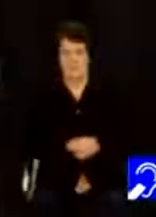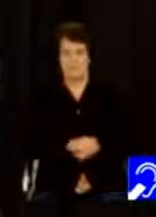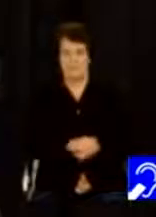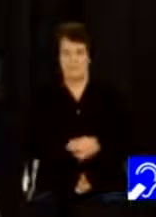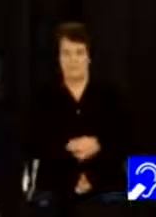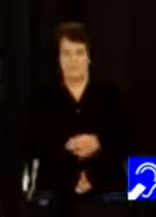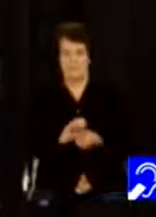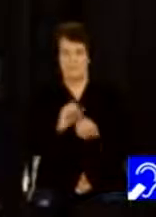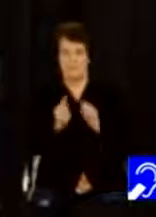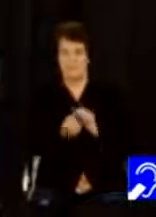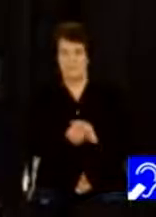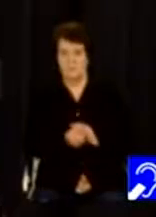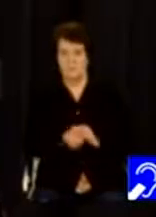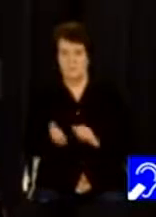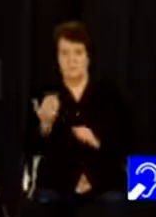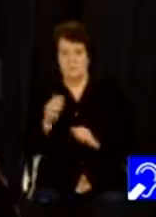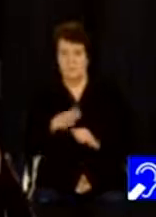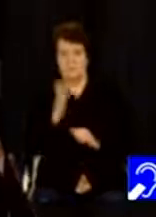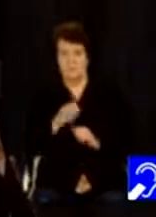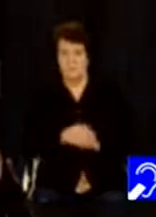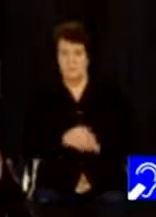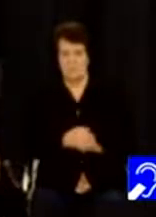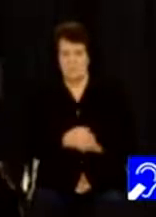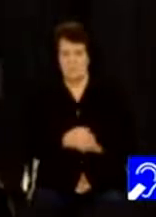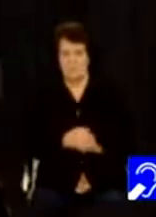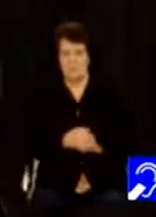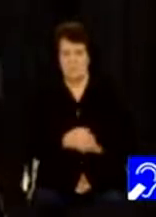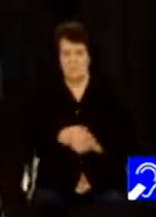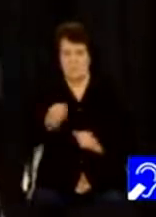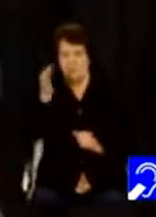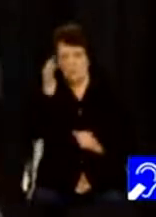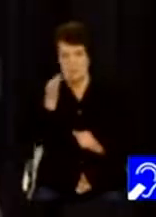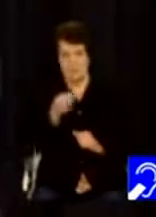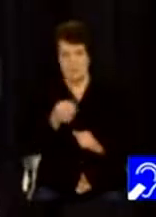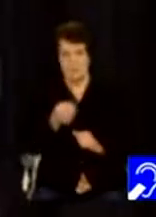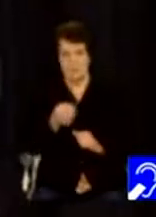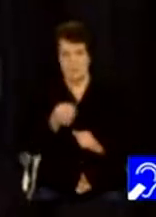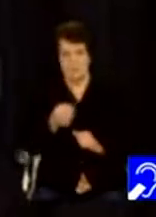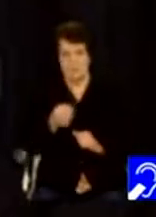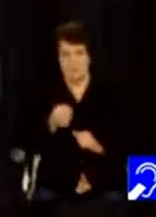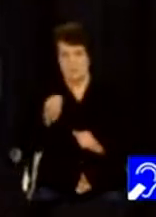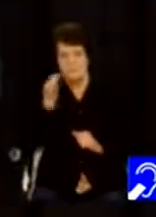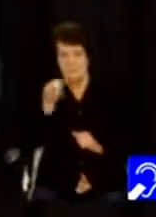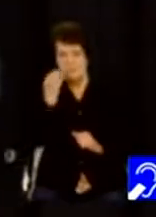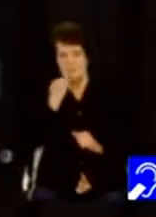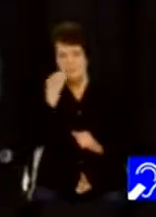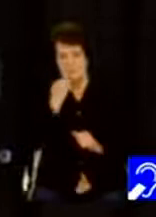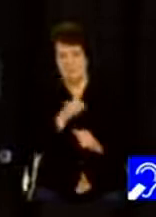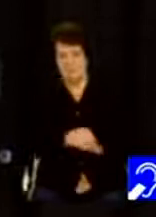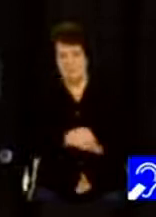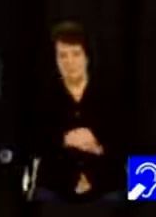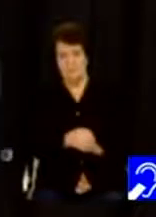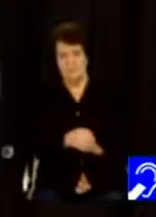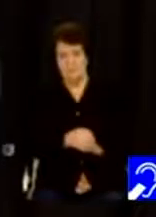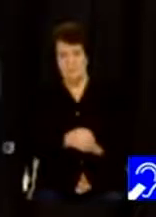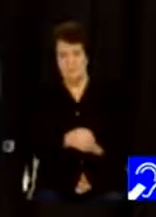Știți, de schimbări ne dorim noi și să aducă aminte de Dumnezeu și să gândească și iau părinți bătrâni și